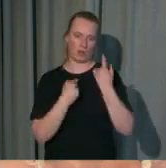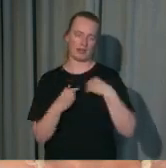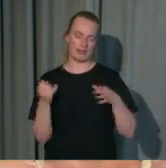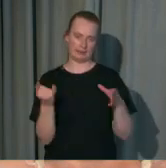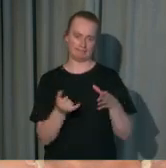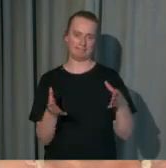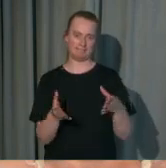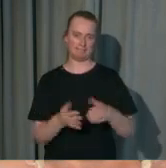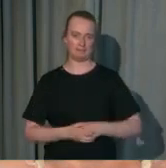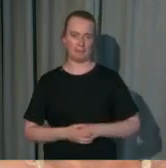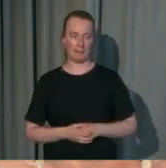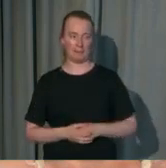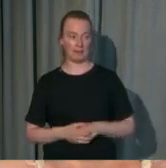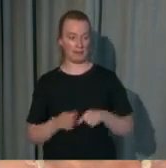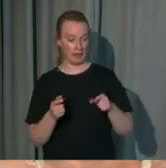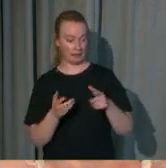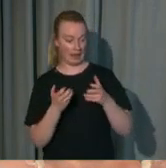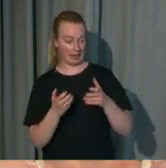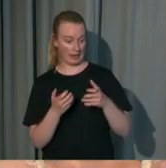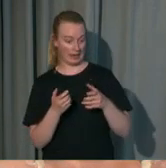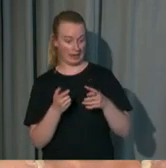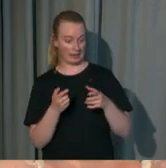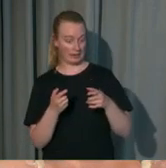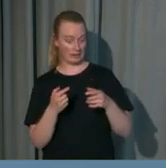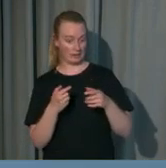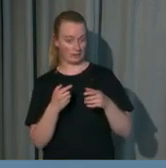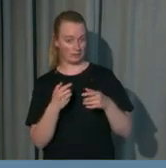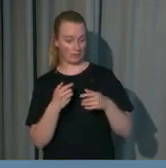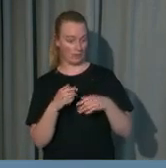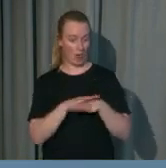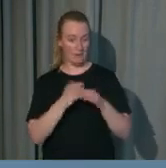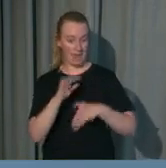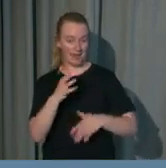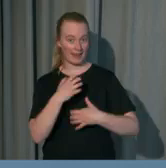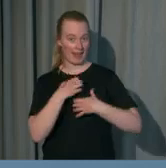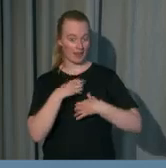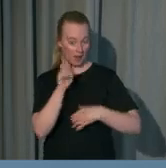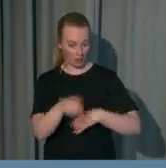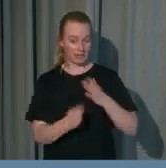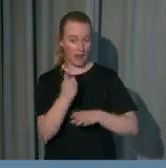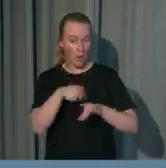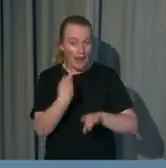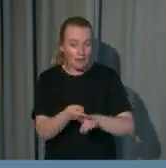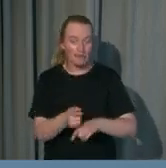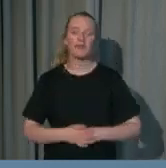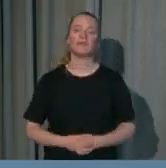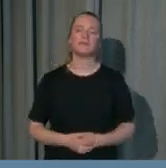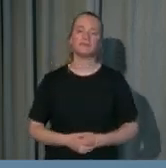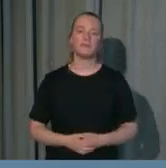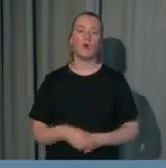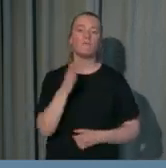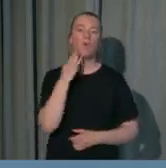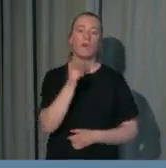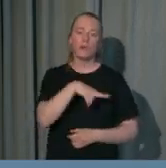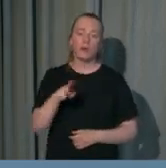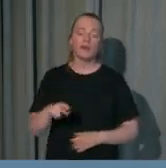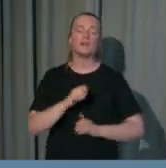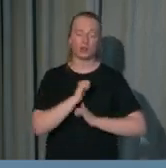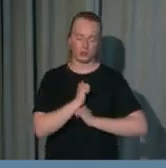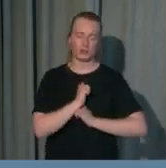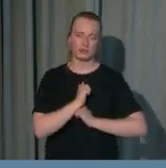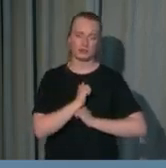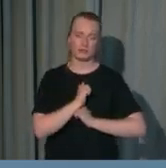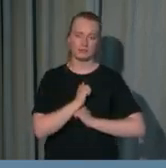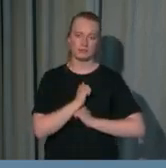Trenger de å være mer redd i dag for at dette kan skje igjen? Det trygt å bo i Norge. Det trygt å være barn i